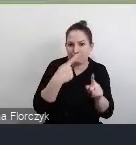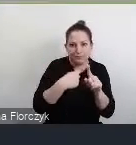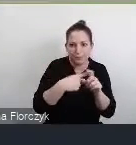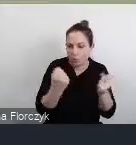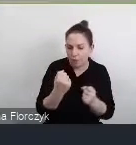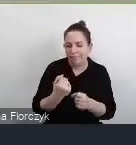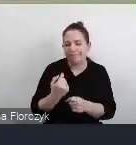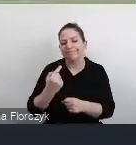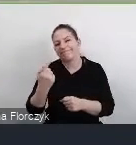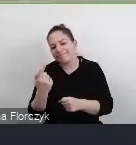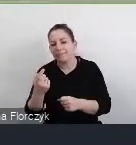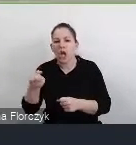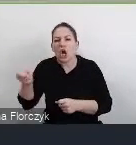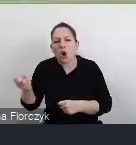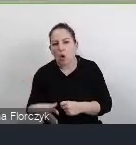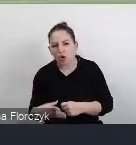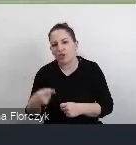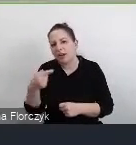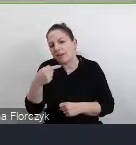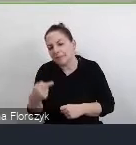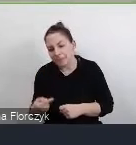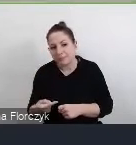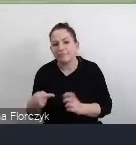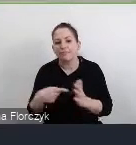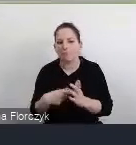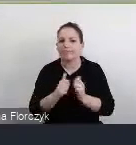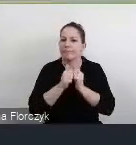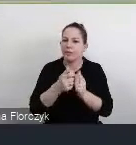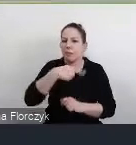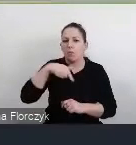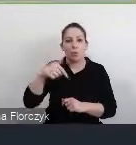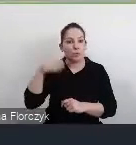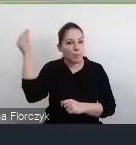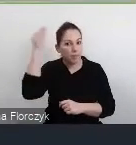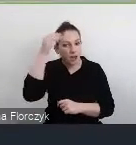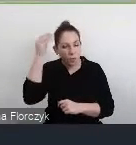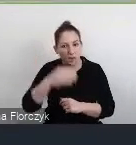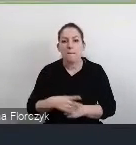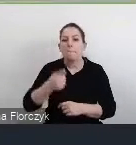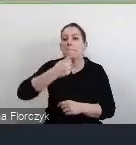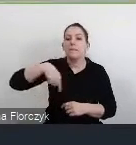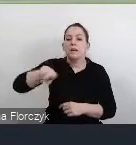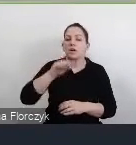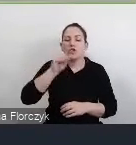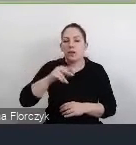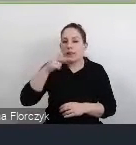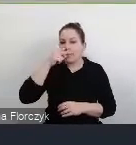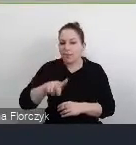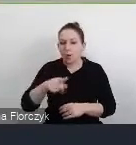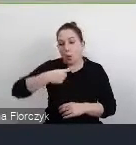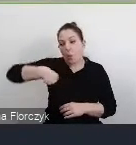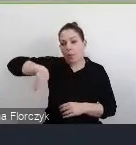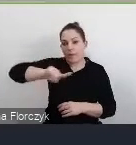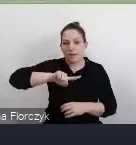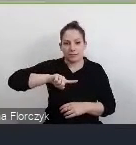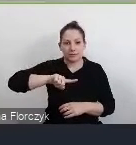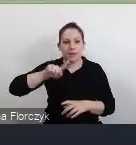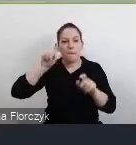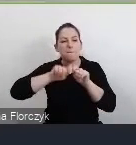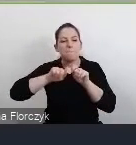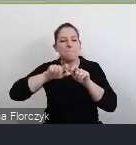więc to jest wyzwaniem, którego się musimy nauczyć. My jeszcze nie widzimy u nas na monitorze,